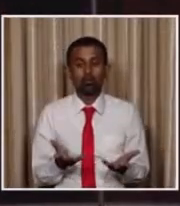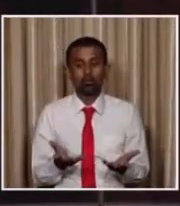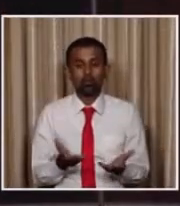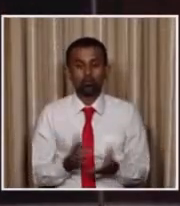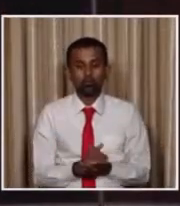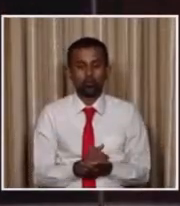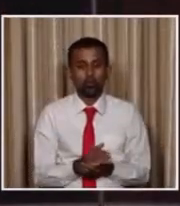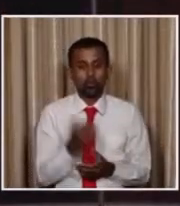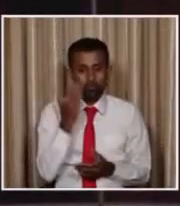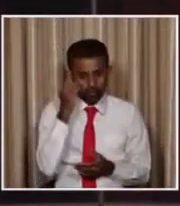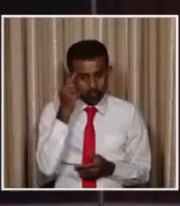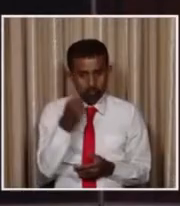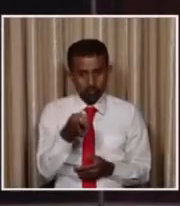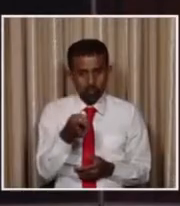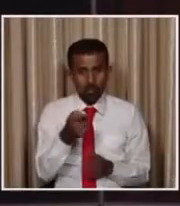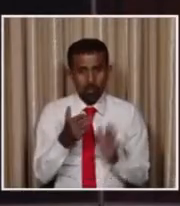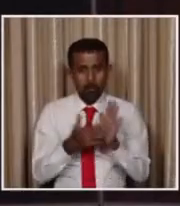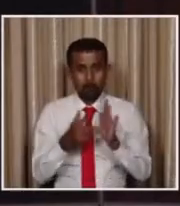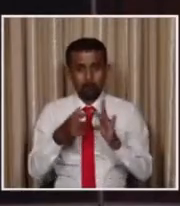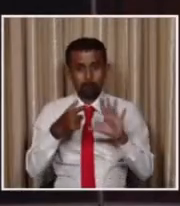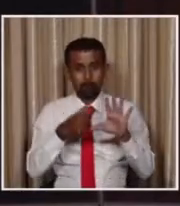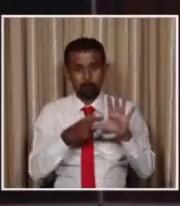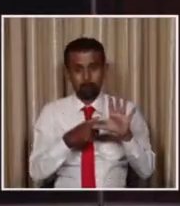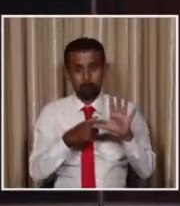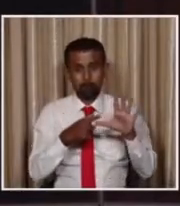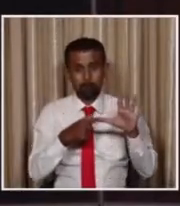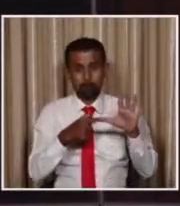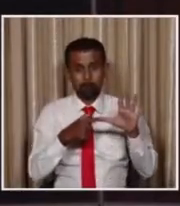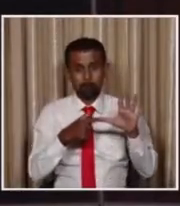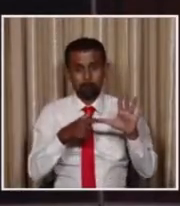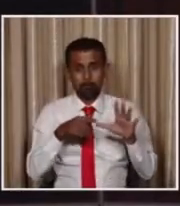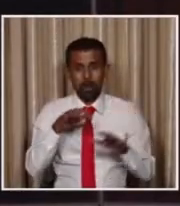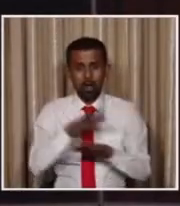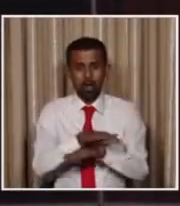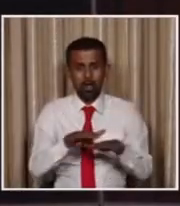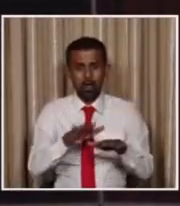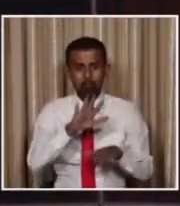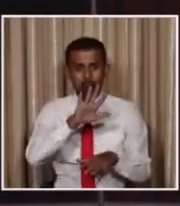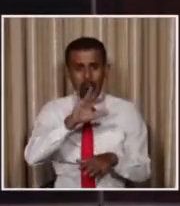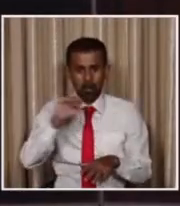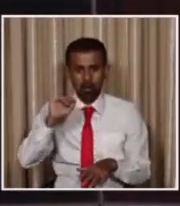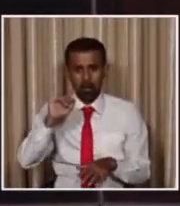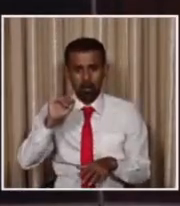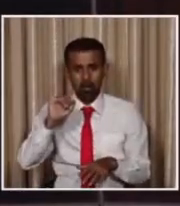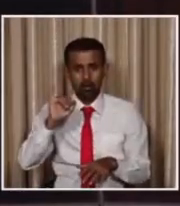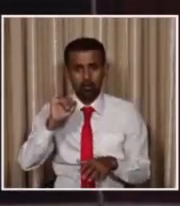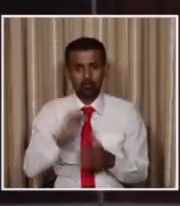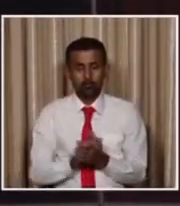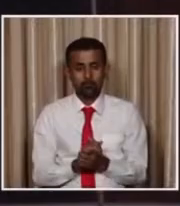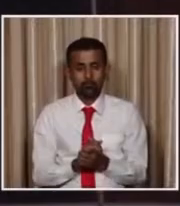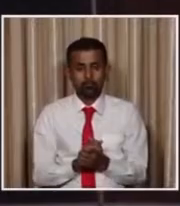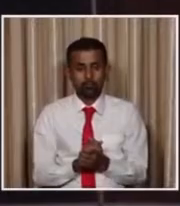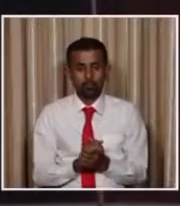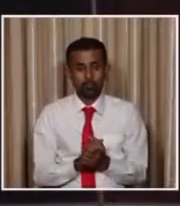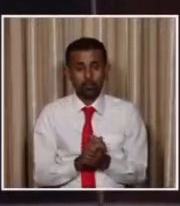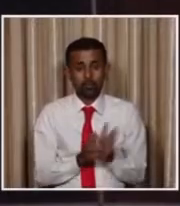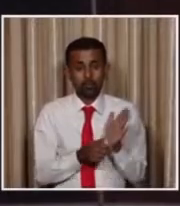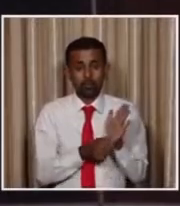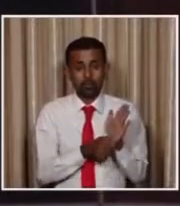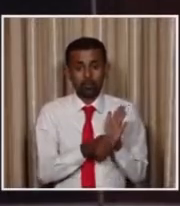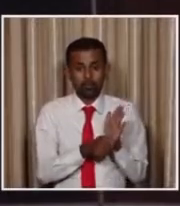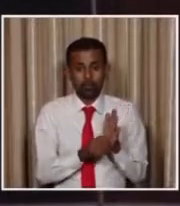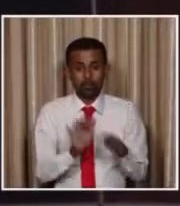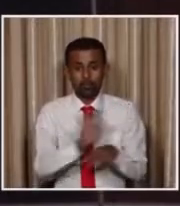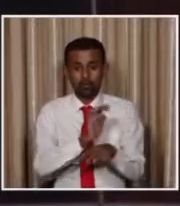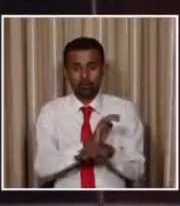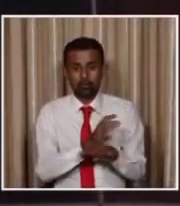ඔබතුමා දන්නවා අද මියන්මාරේ මියාවඩිවල ළමයි 56කට වැඩි ප්‍රමාණයක් අපරාධ පරිගණක අපරාධ වලට